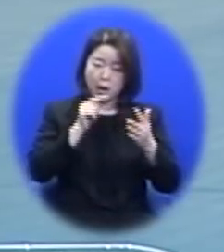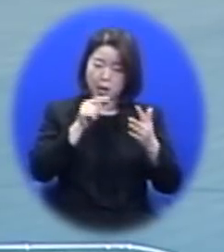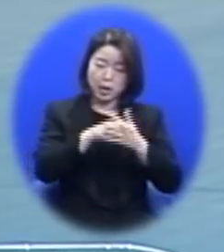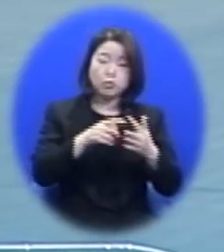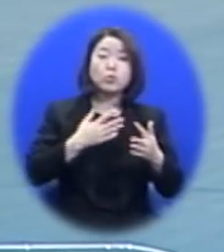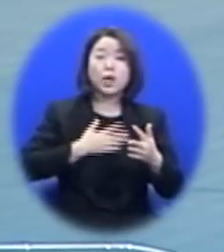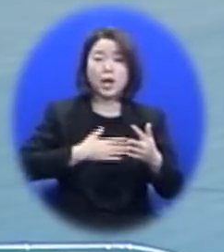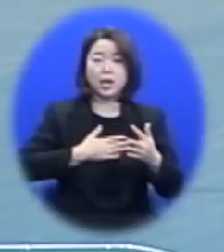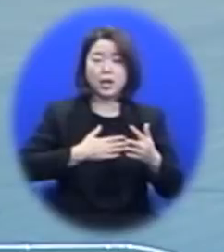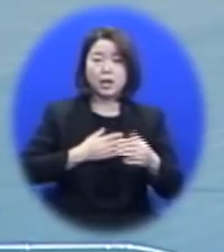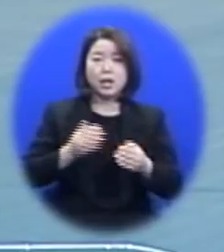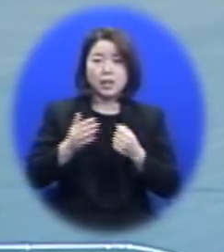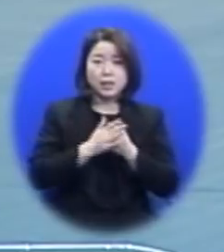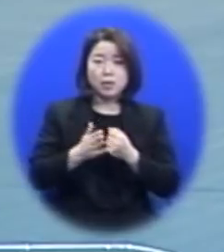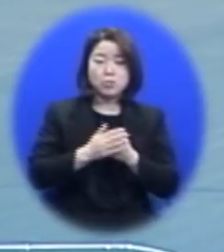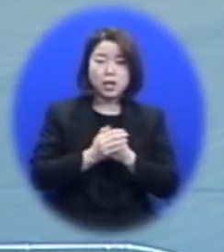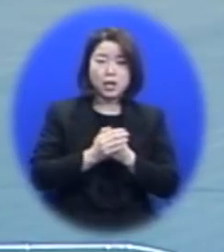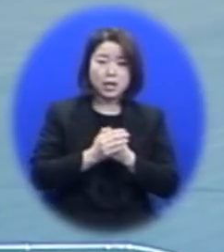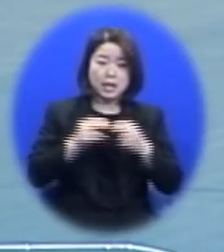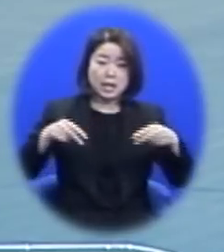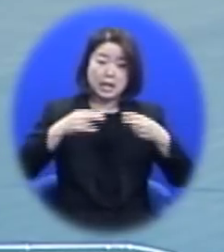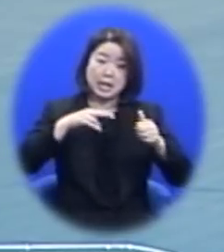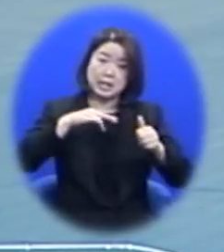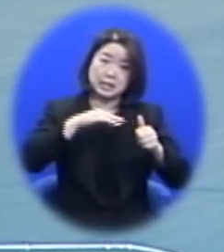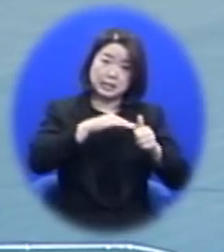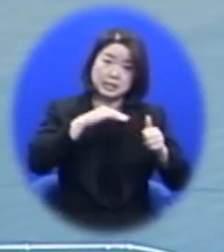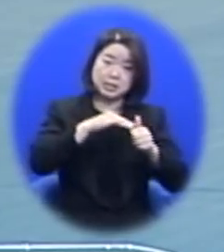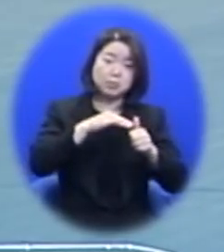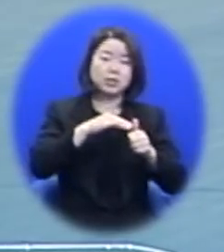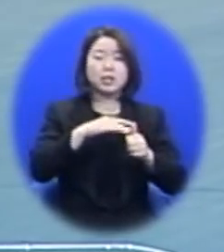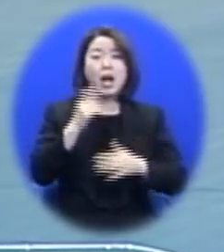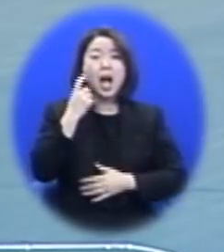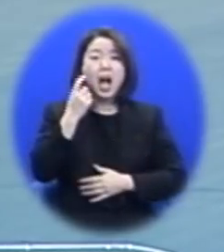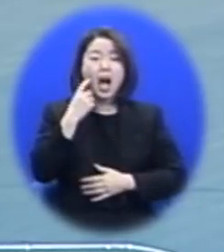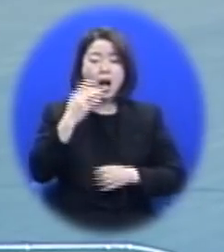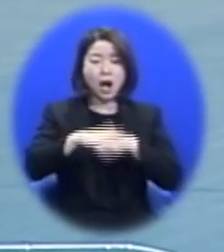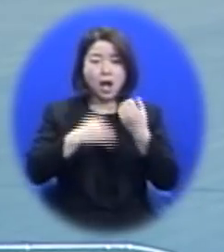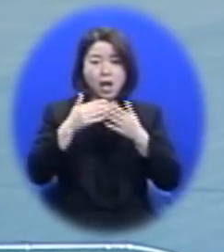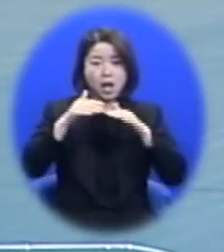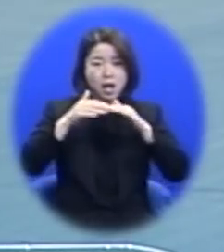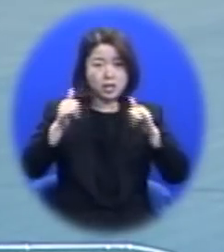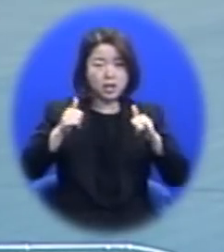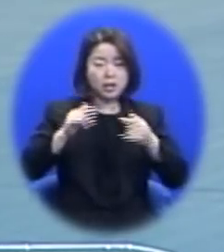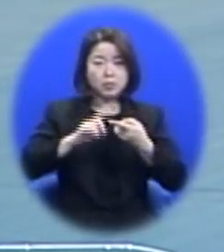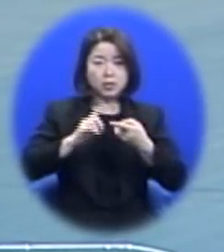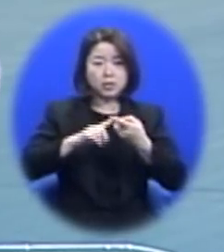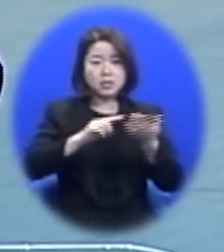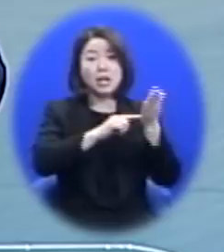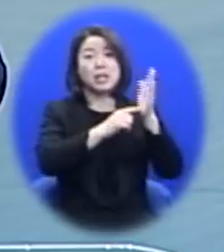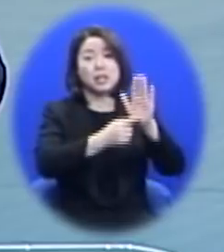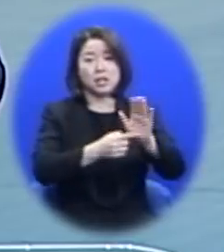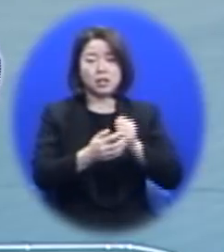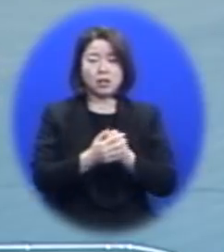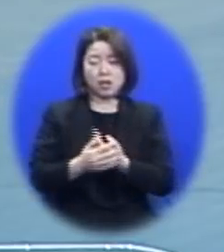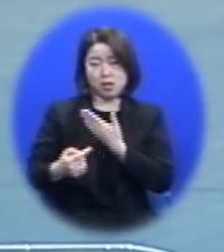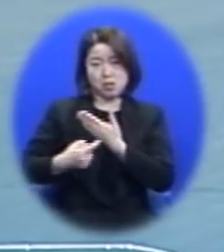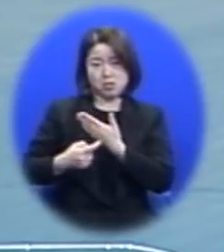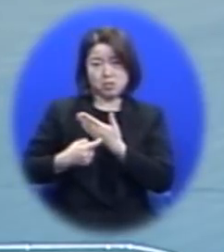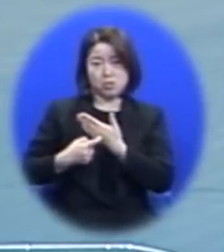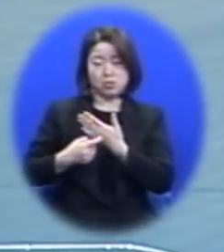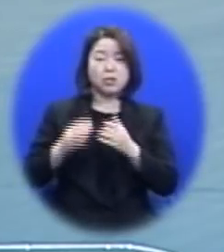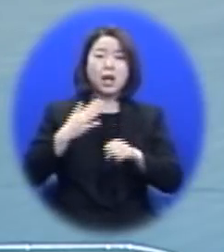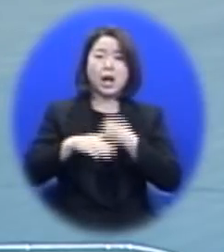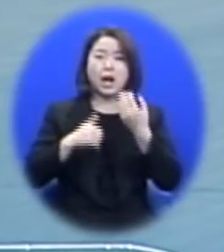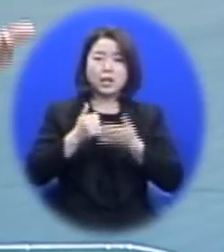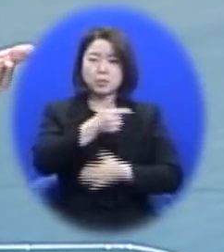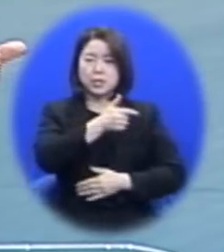분입니다. 그래서 이세벨이 거짓 선지자인 것을 드러내시는 거예요. 겉으로는 하나님께서